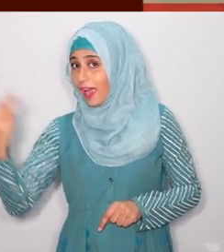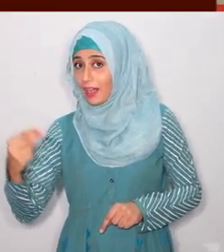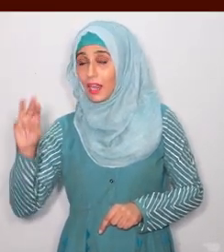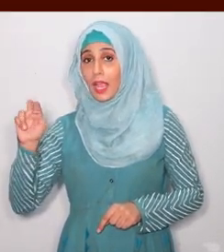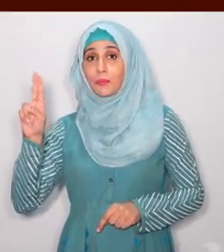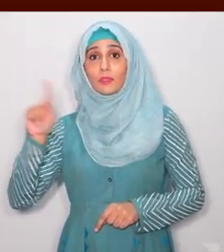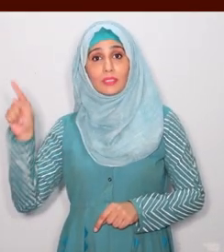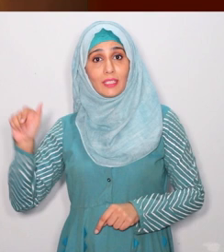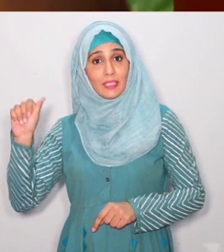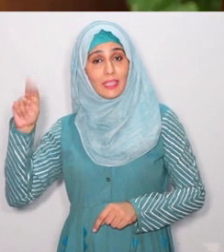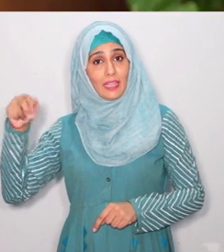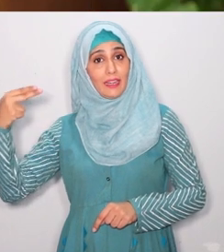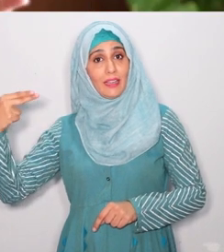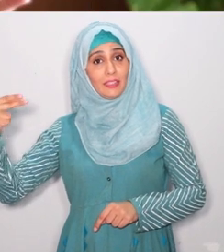रुखे।